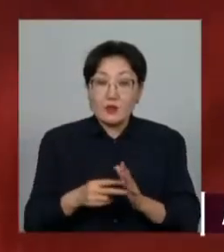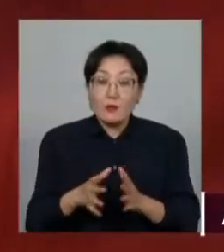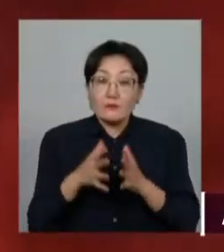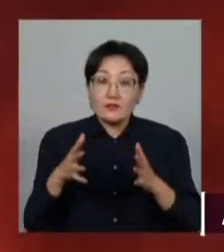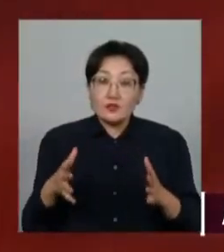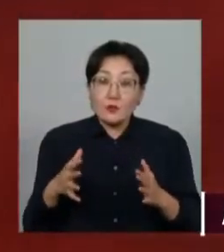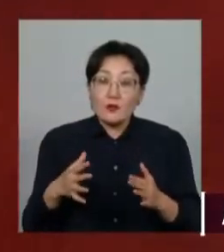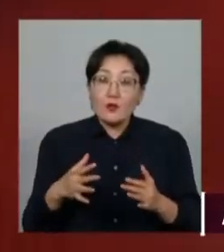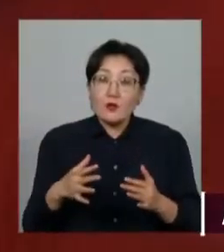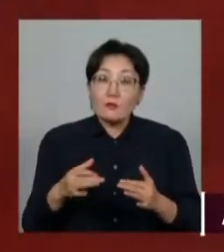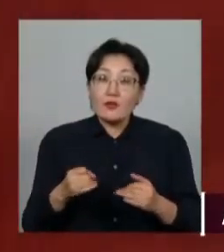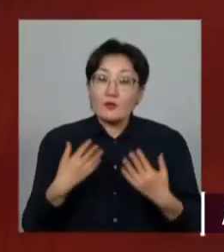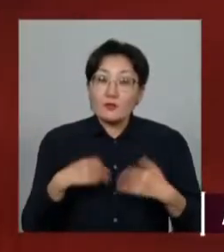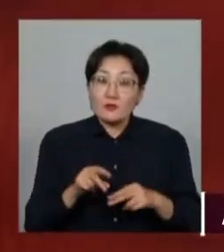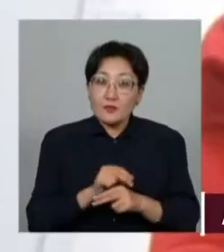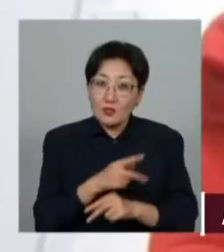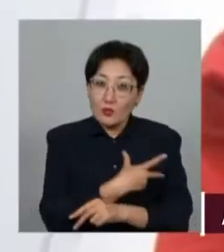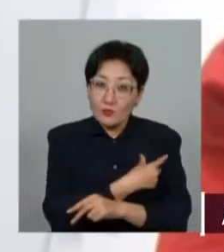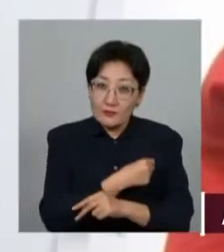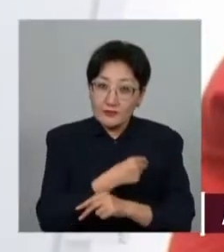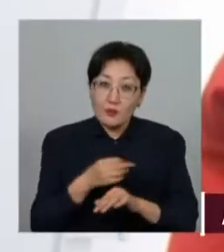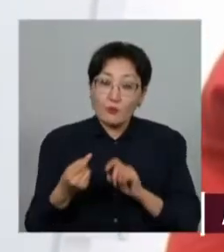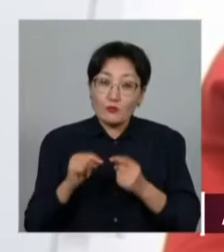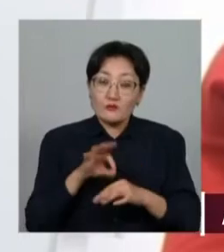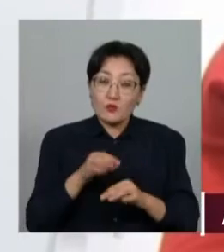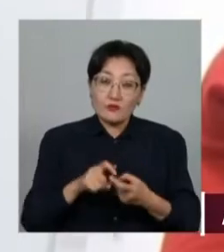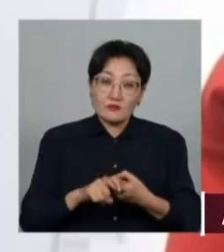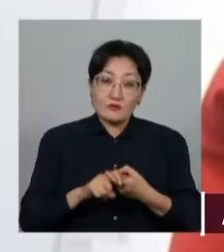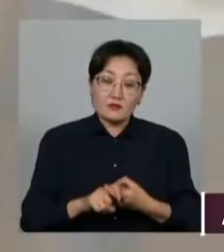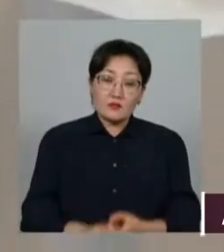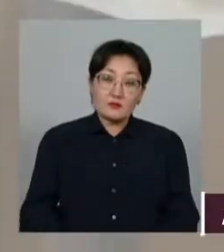контингент, подлежащий иммунизации против COVID-19.